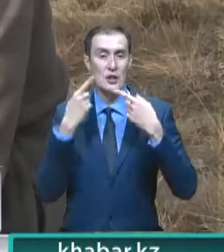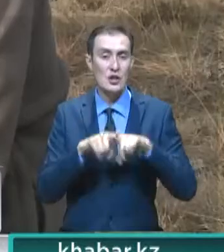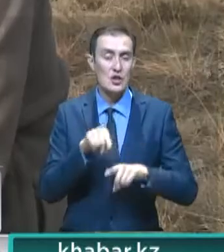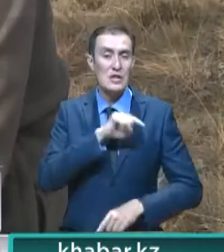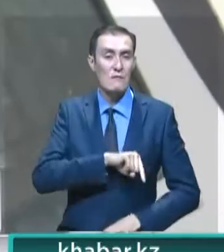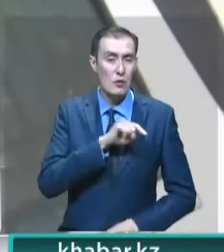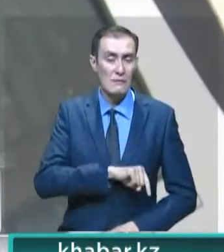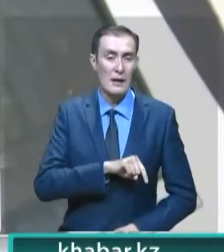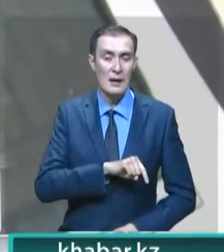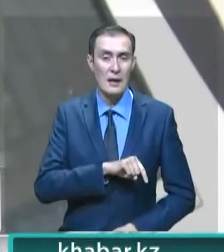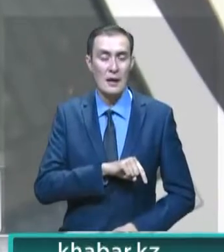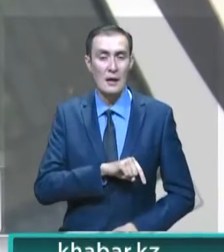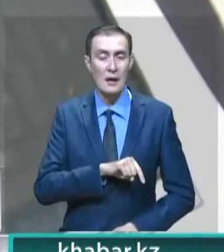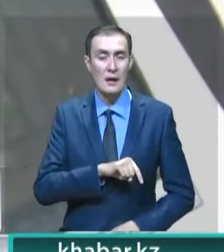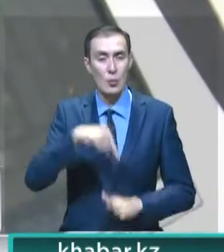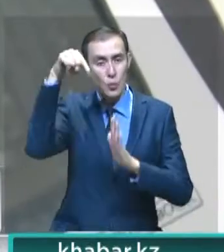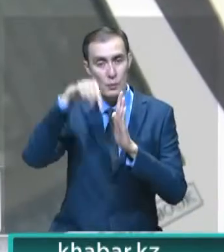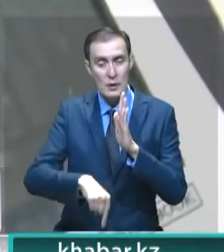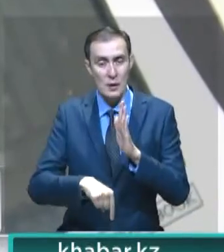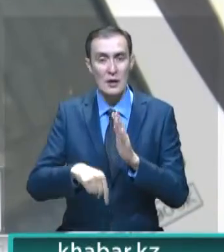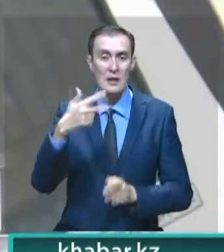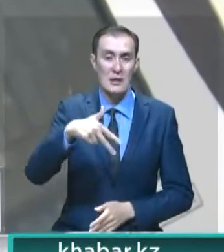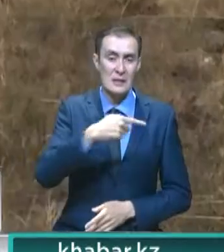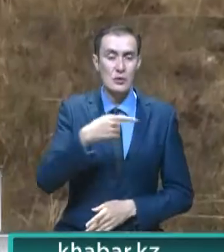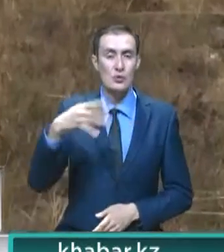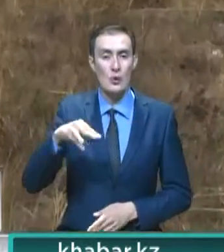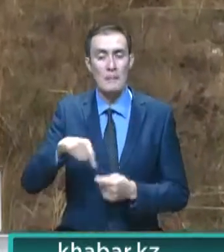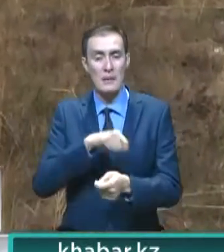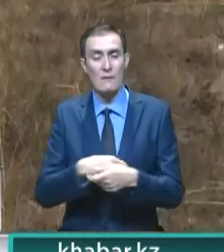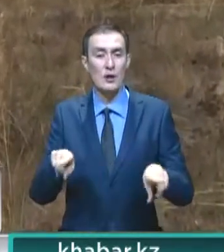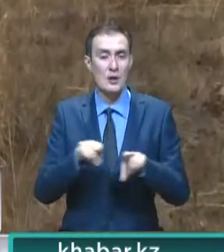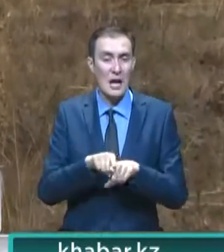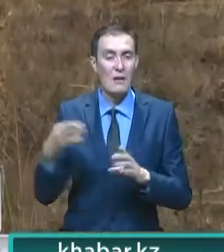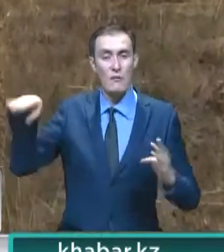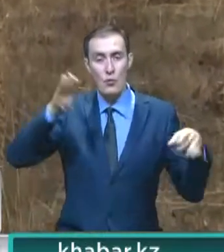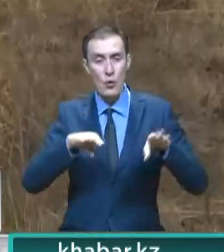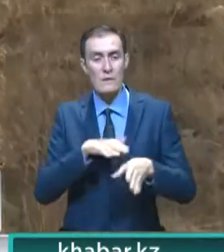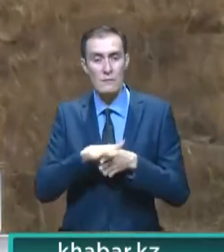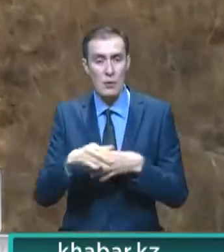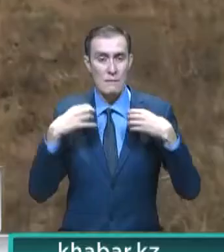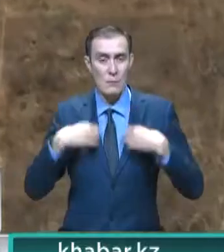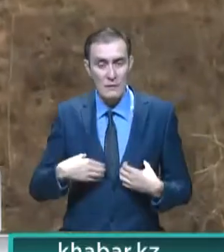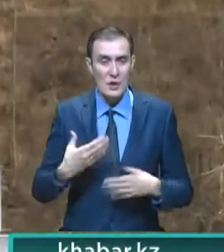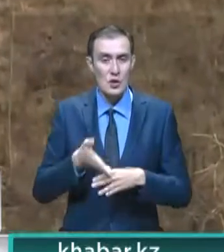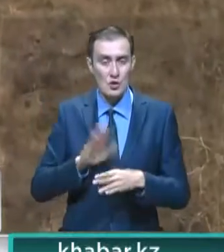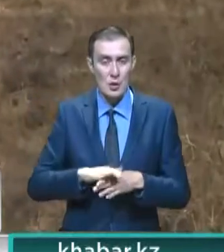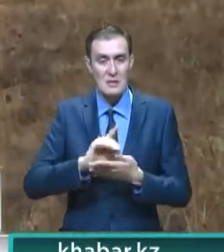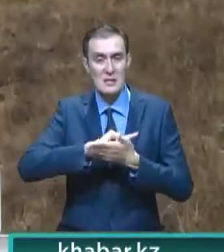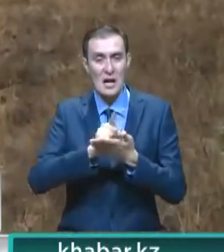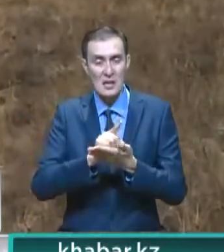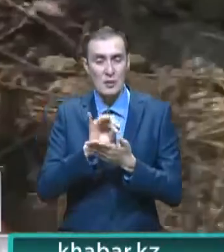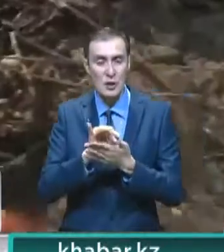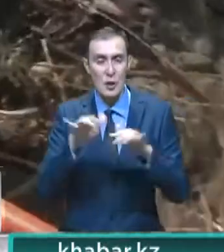свойства грунтовой толщи до глубины 30-40 метров. Вот так в горы с полной выкладкой, массивными сейсмосканерами